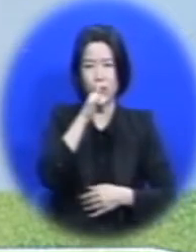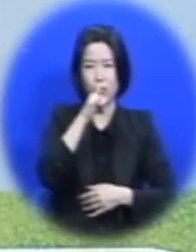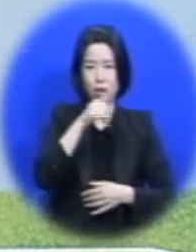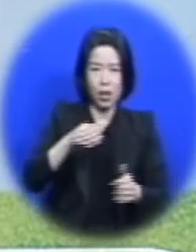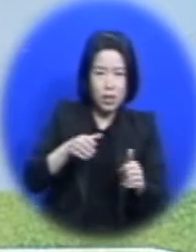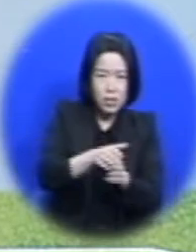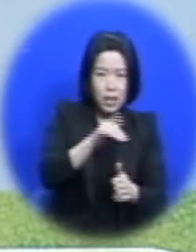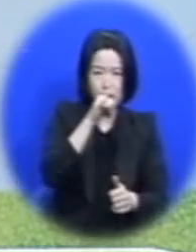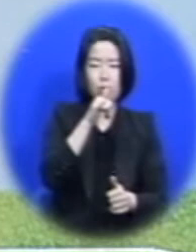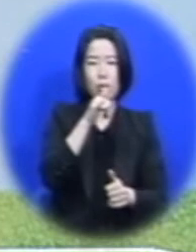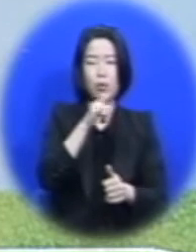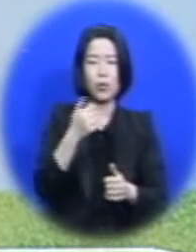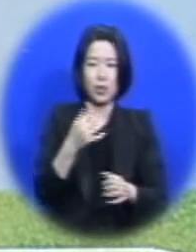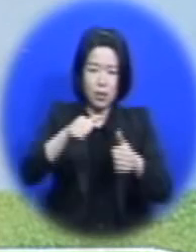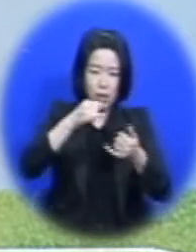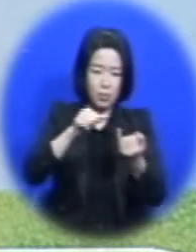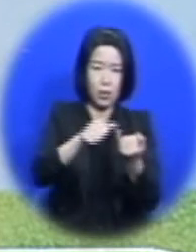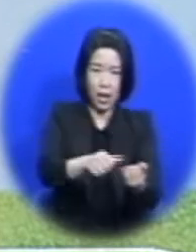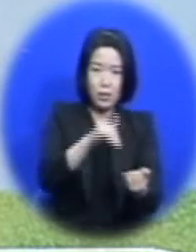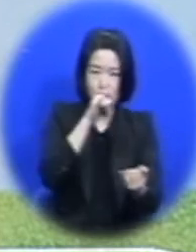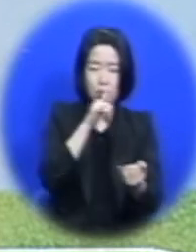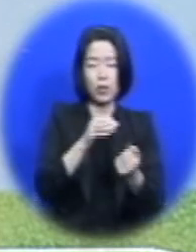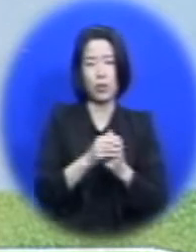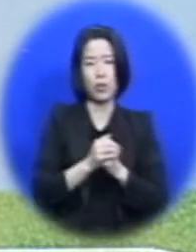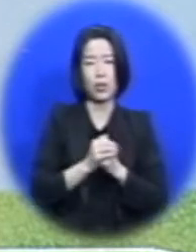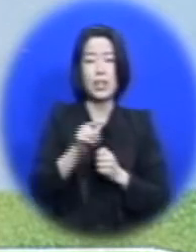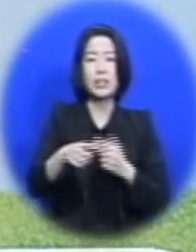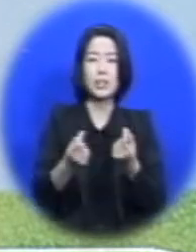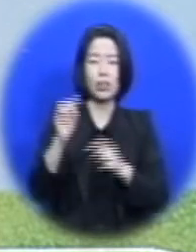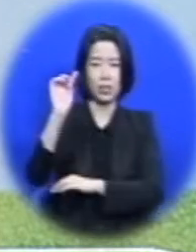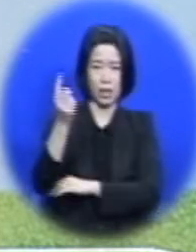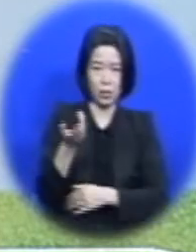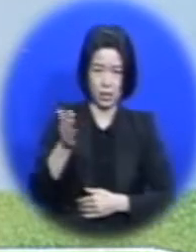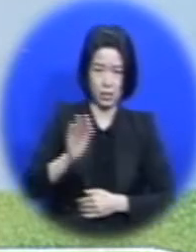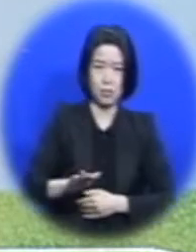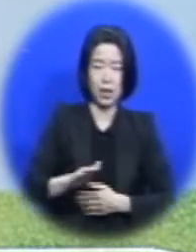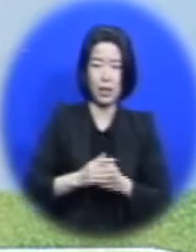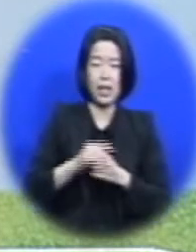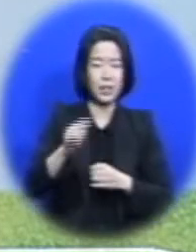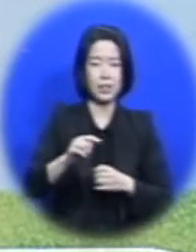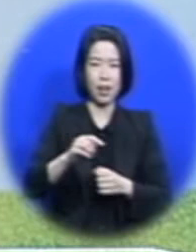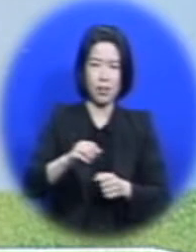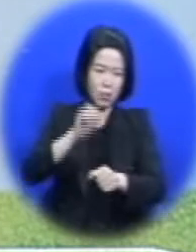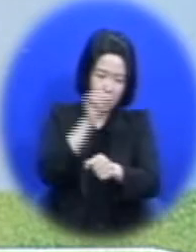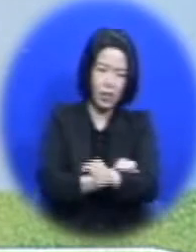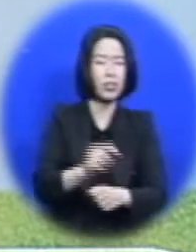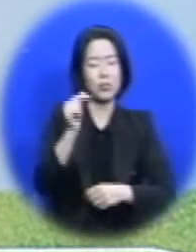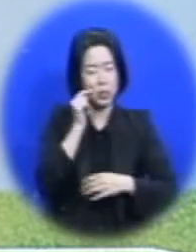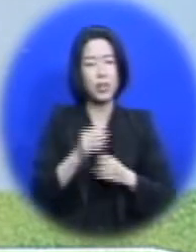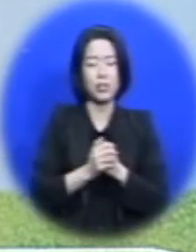그리고 가능 제도 지었어요 그랬던 다윗이 지만 그가 잘랐던 몰랐던 하여튼